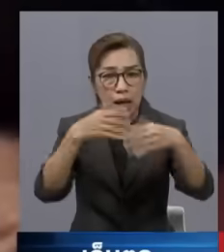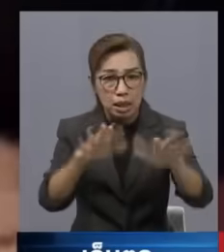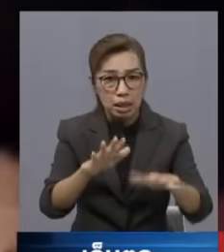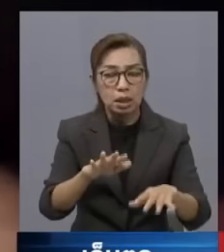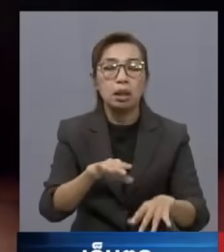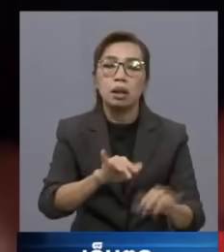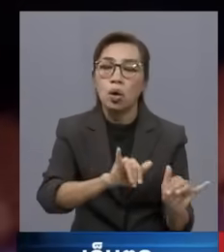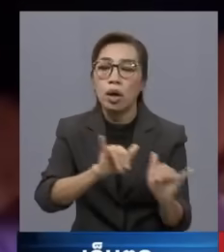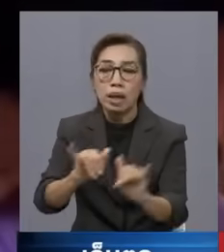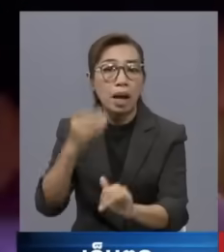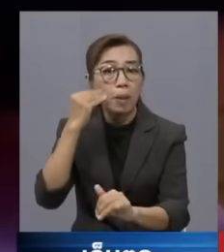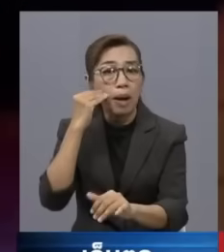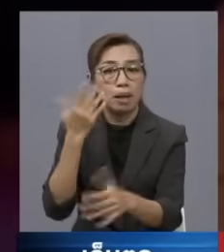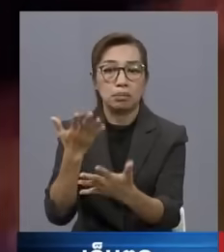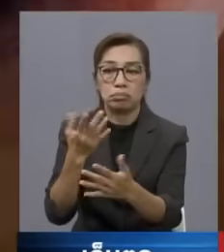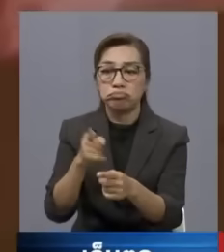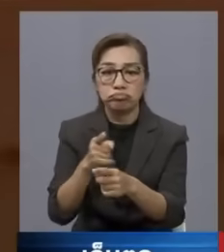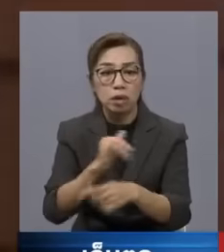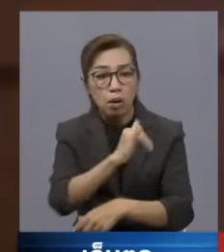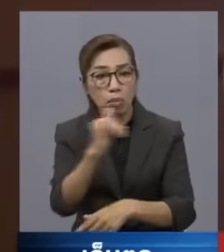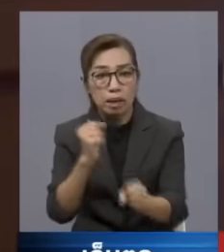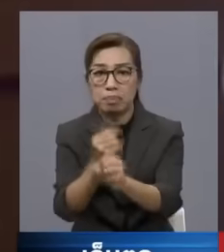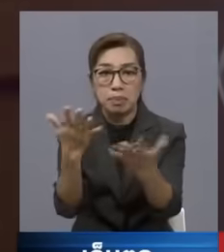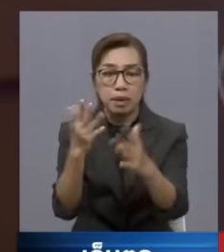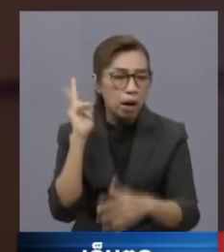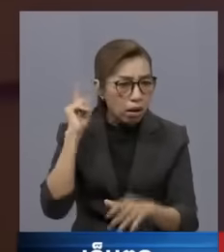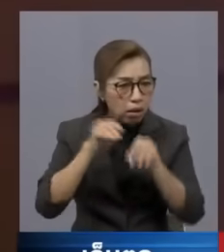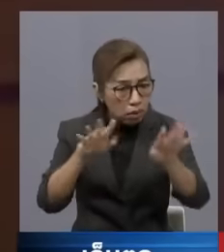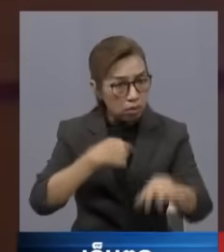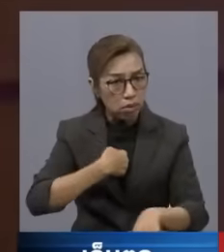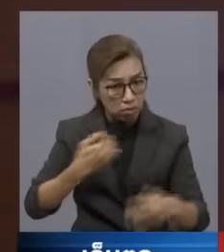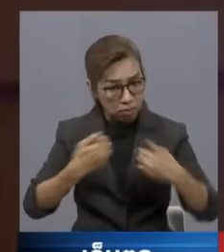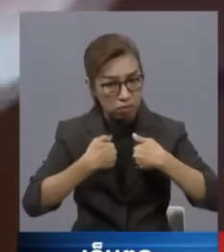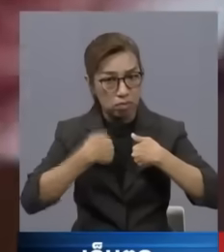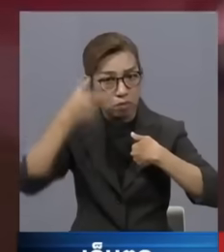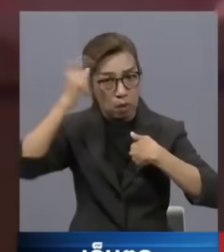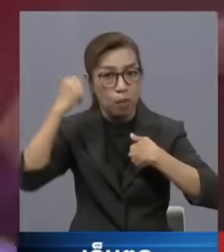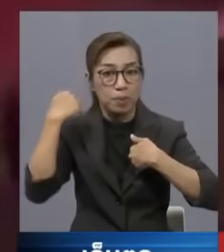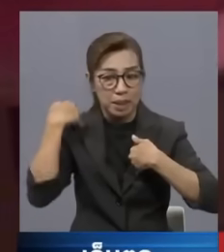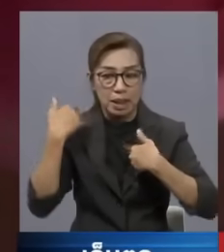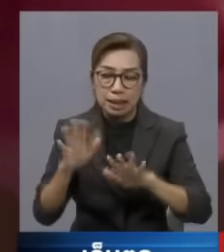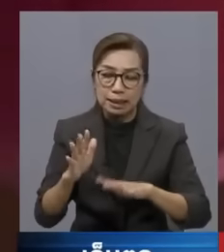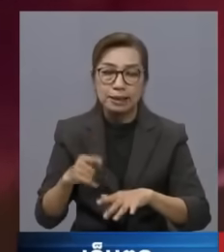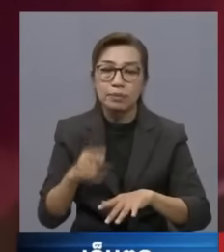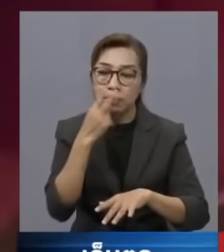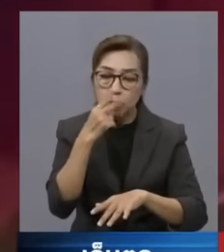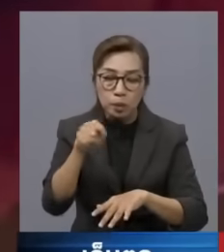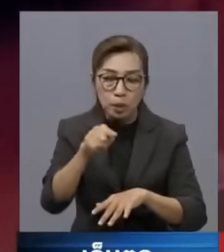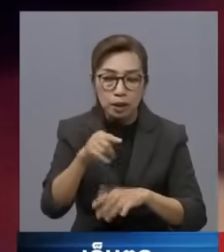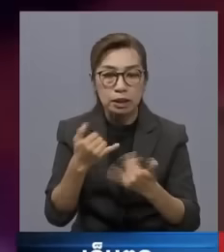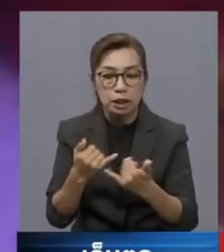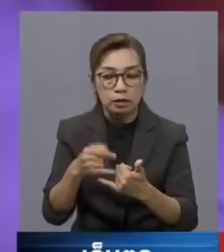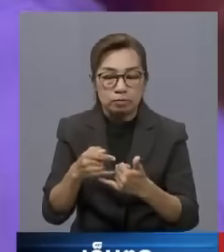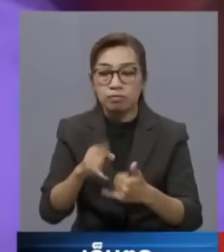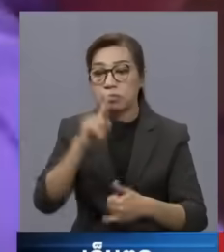กลับมาอยู่ที่บ้านไม่ได้ไปไหนอีกเลยนะครับก็งงแล้วก็ตกใจกับข่าวที่เกิดขึ้นเบื้องต้นก็เอาเรื่องราวต่างๆเนี่ยไปลงบันทึก